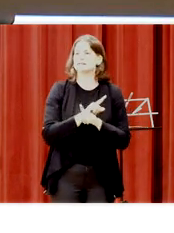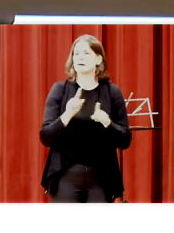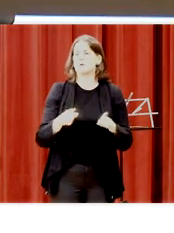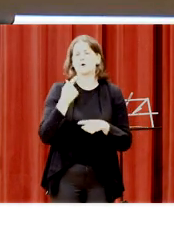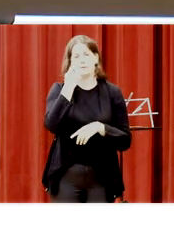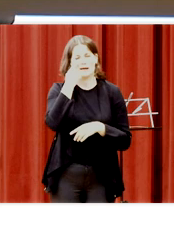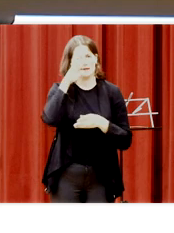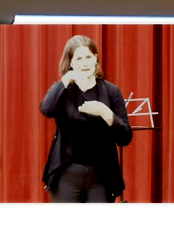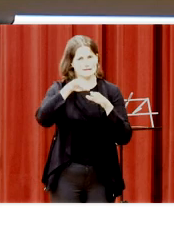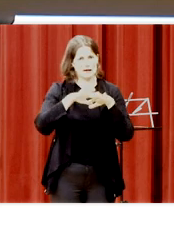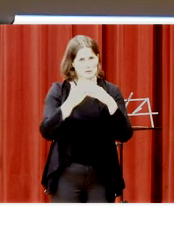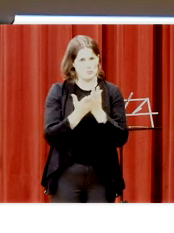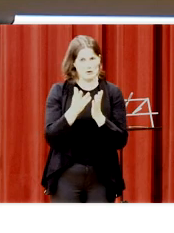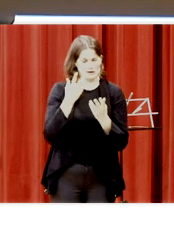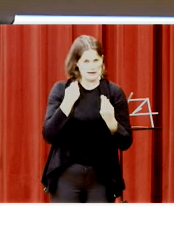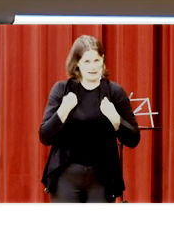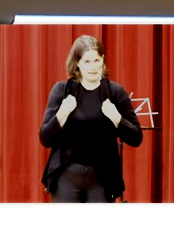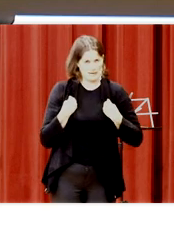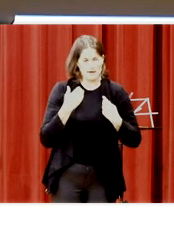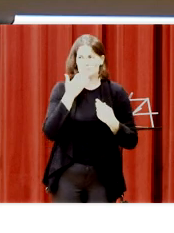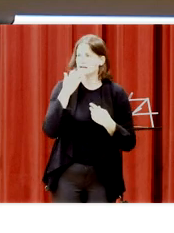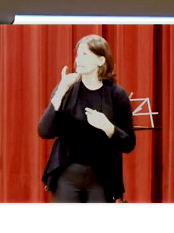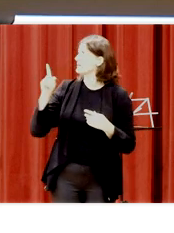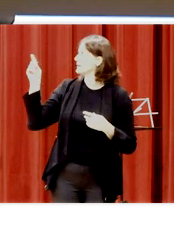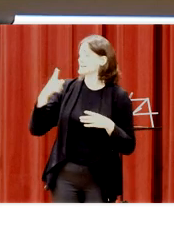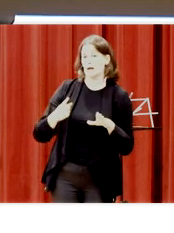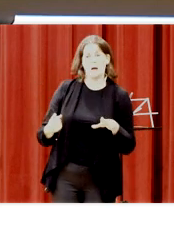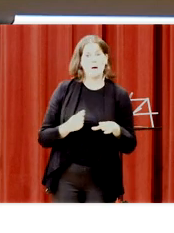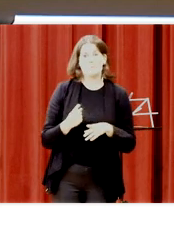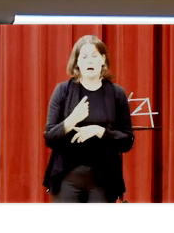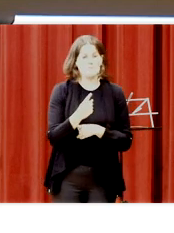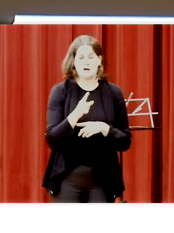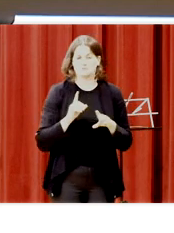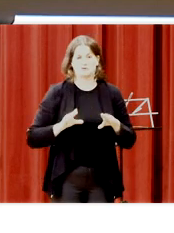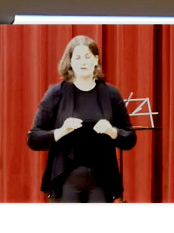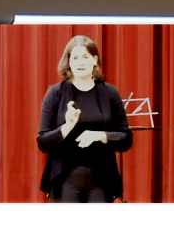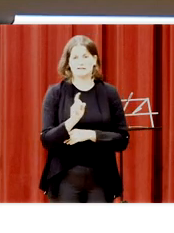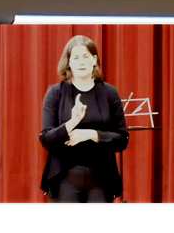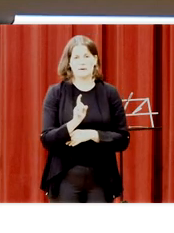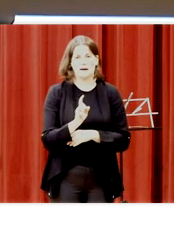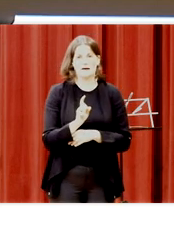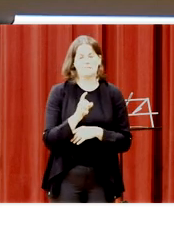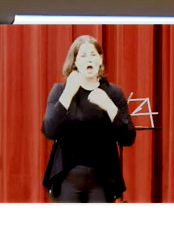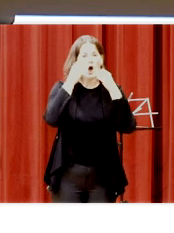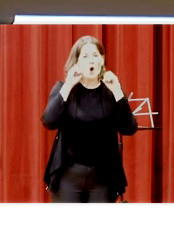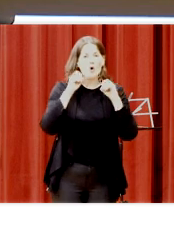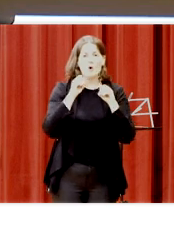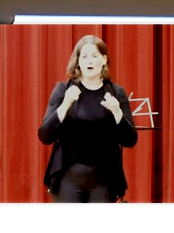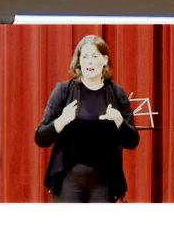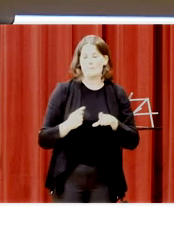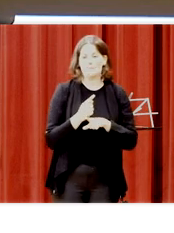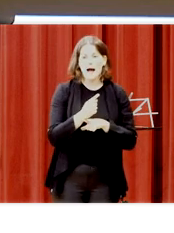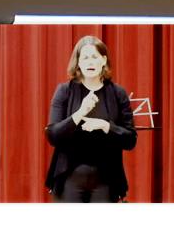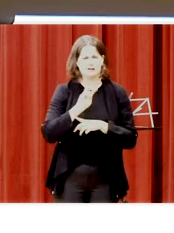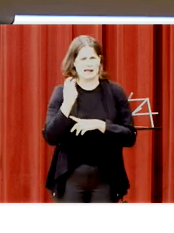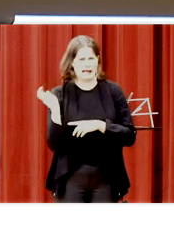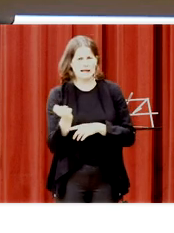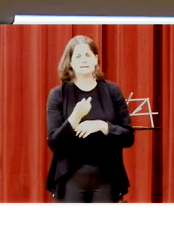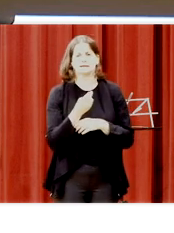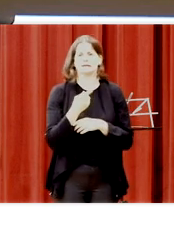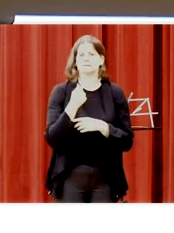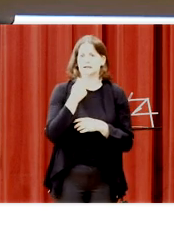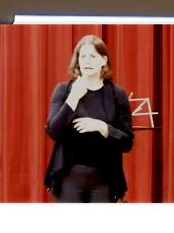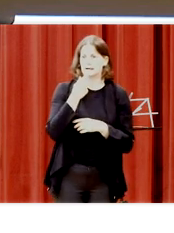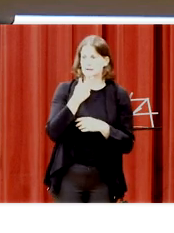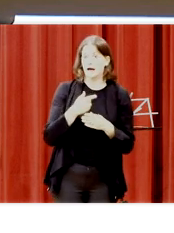intel·ligència artificial que et diu, vas a treballo? Veo que estàs yendo al trabajo y comença a parlar i comença a dir-te coses i et comença a